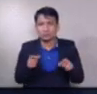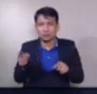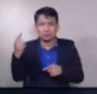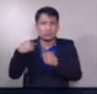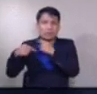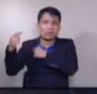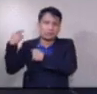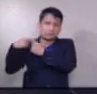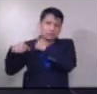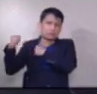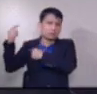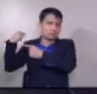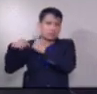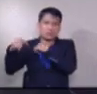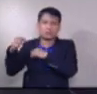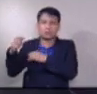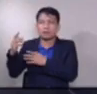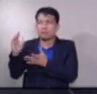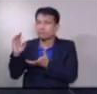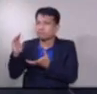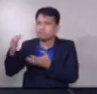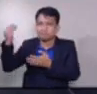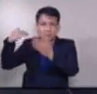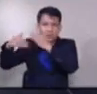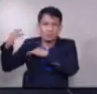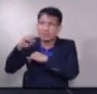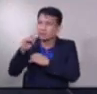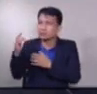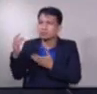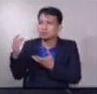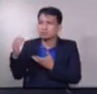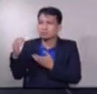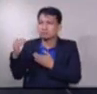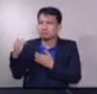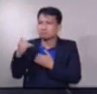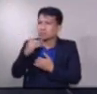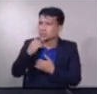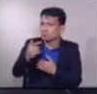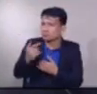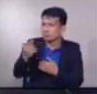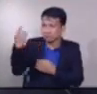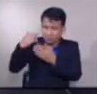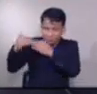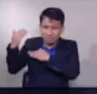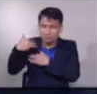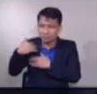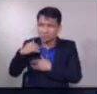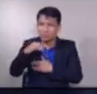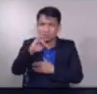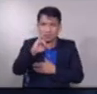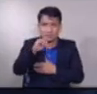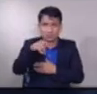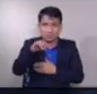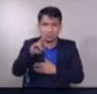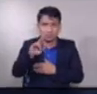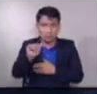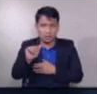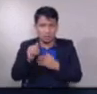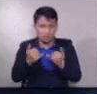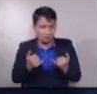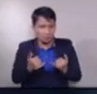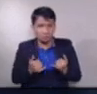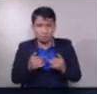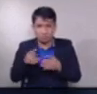ancestral domain. Kasi po, meron na kaming na-issue ng mga... Pero sa IPRA, di ba, binibigyan na yan